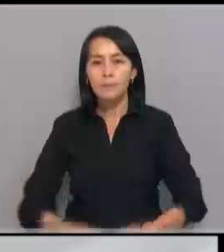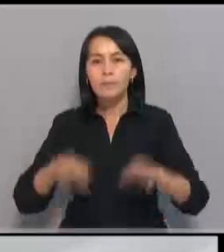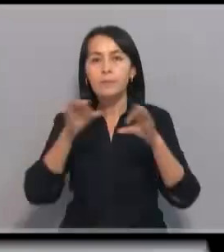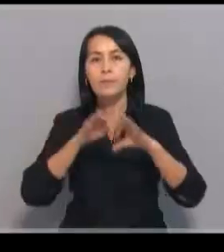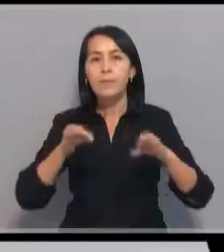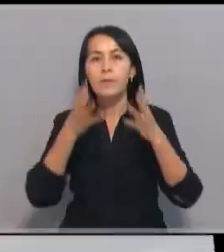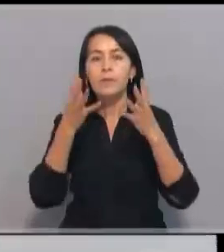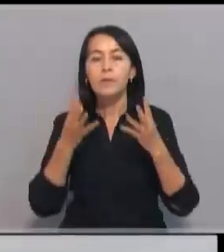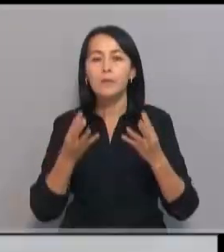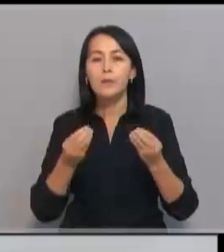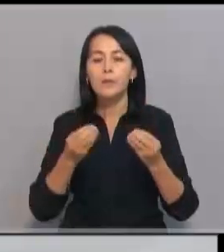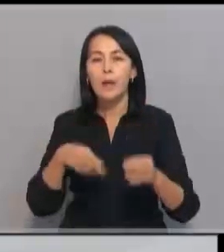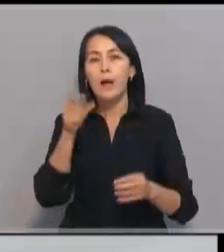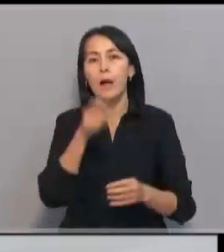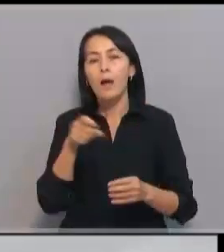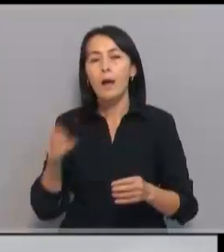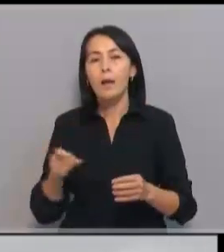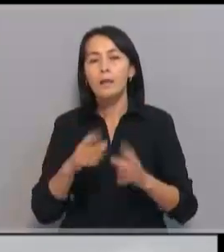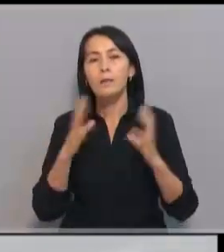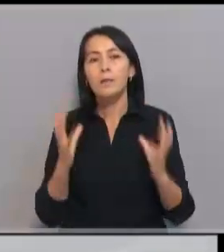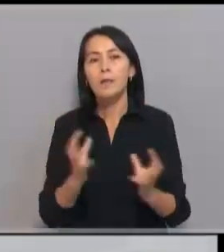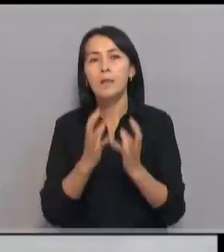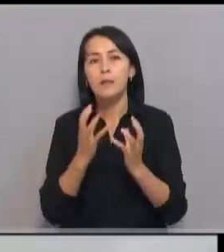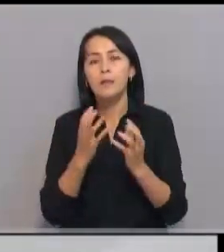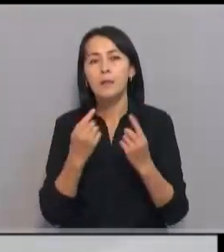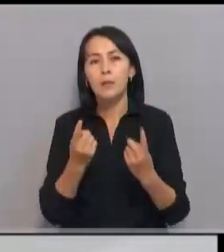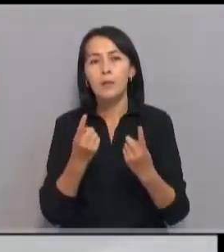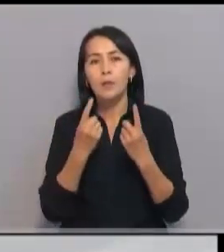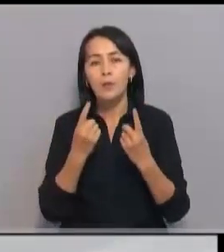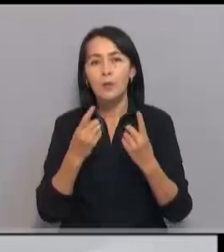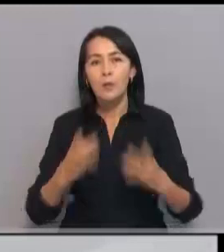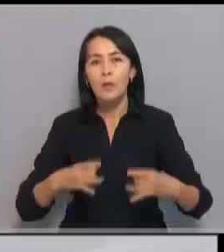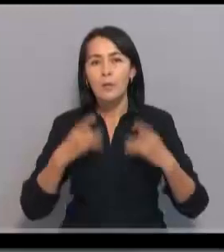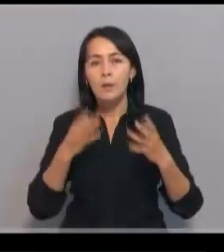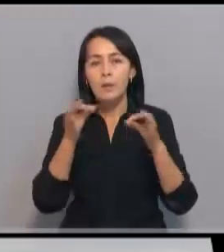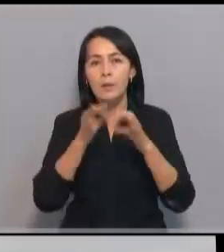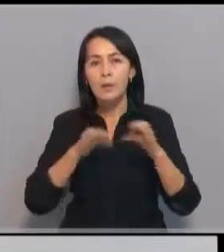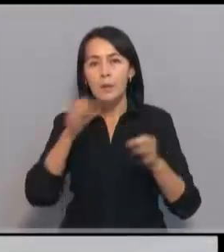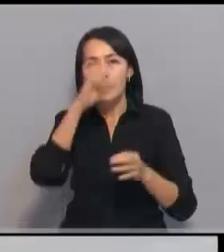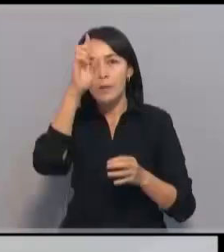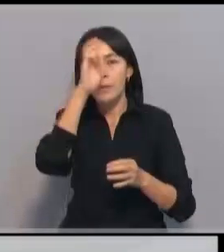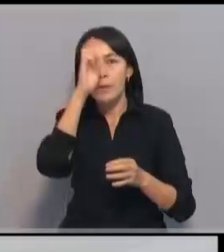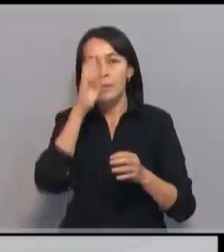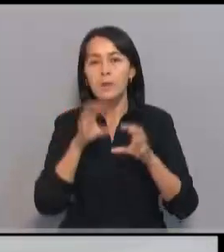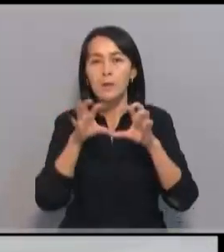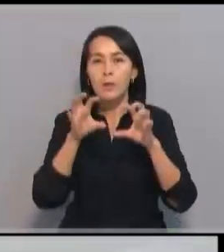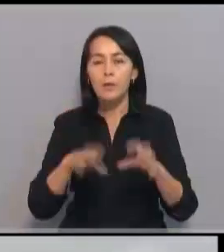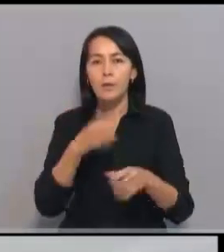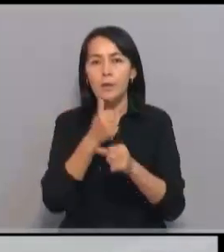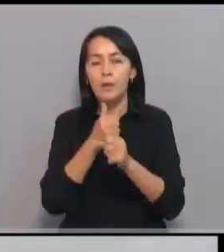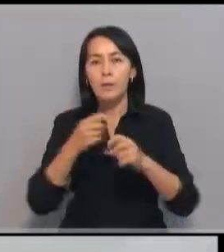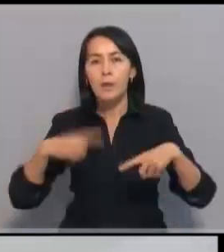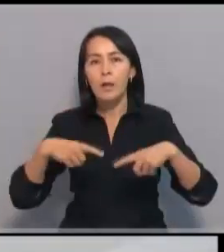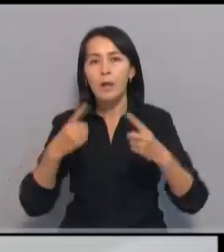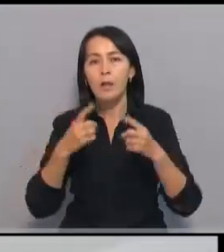Конституция күні халқымыздың қастерлі ұлық мерекесі. Тәуелсіз мемлекетіміздің құқықтық негізін